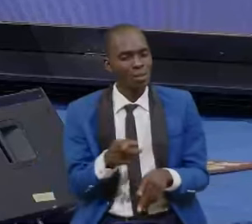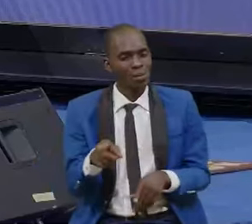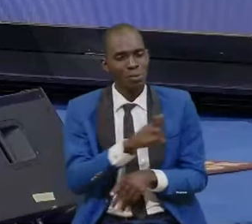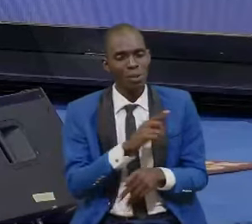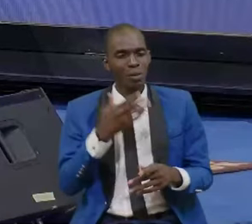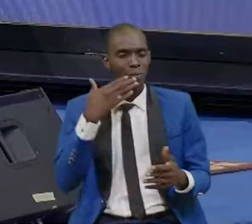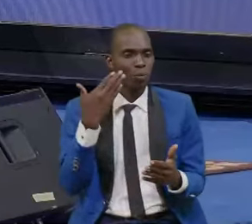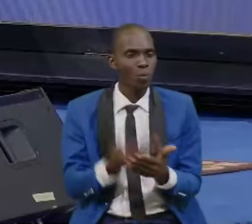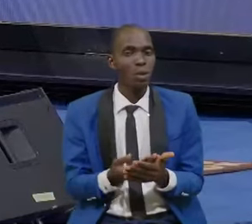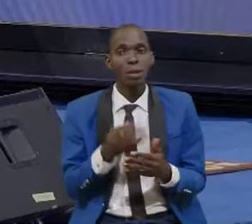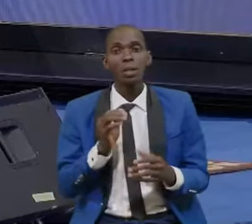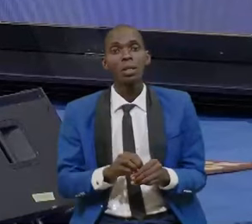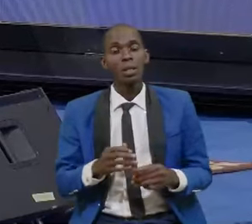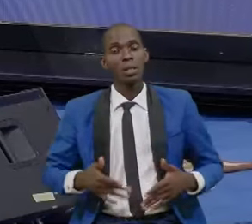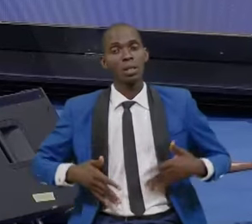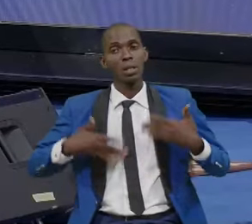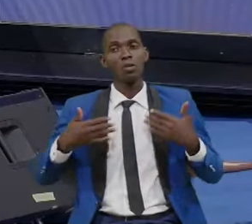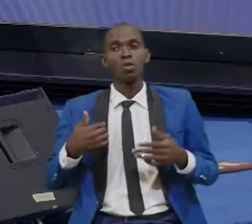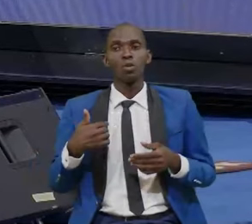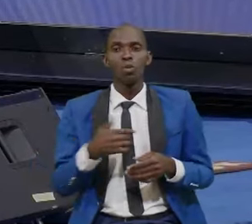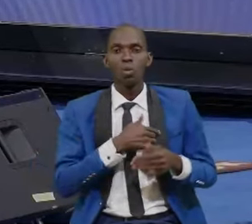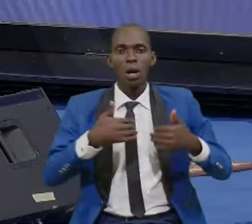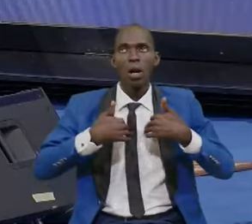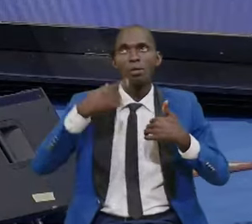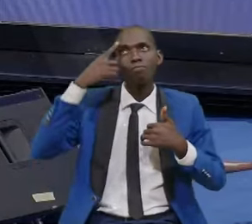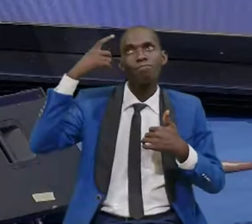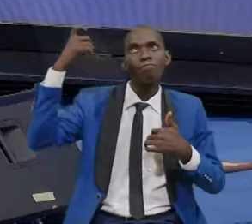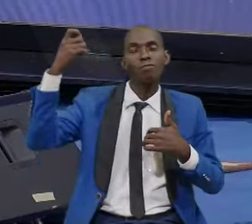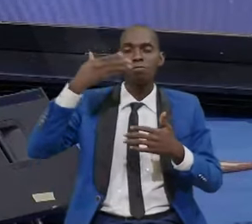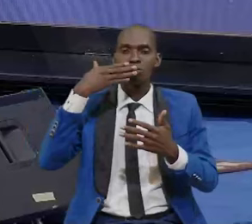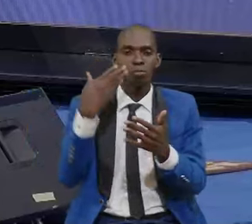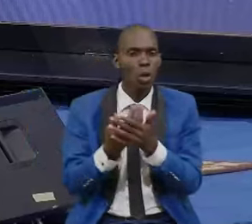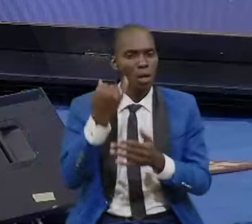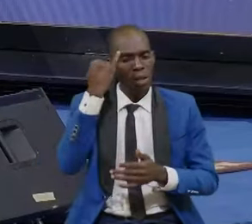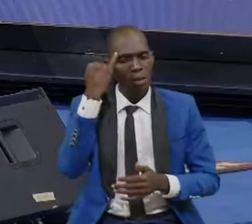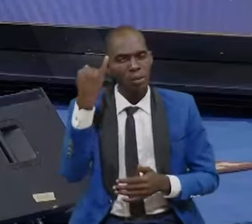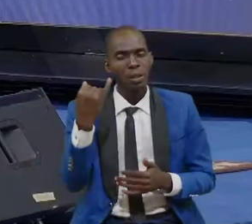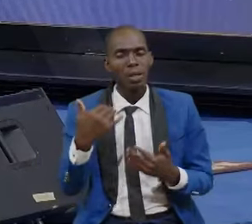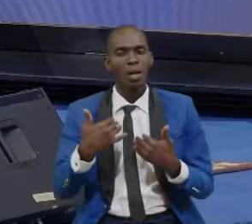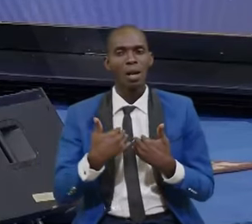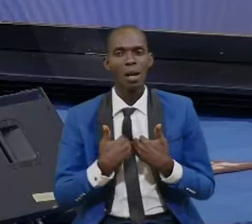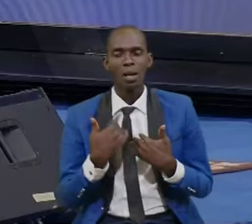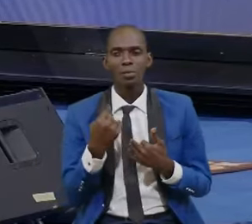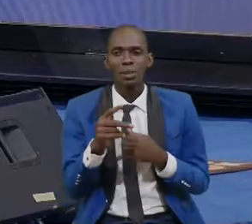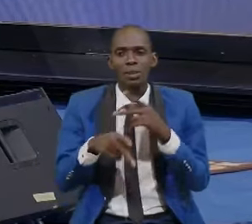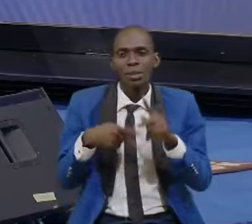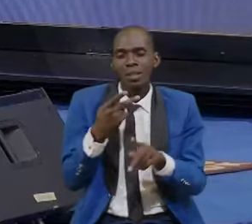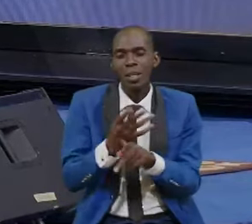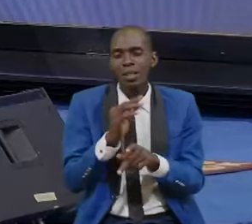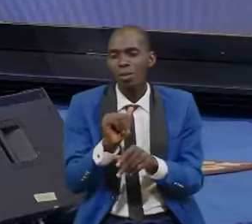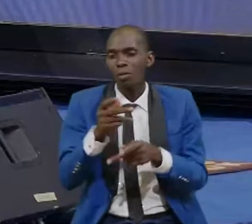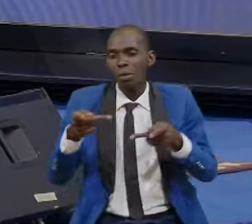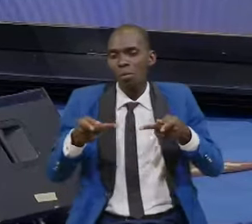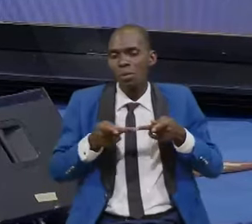Dans la vie, nous avons des rêves, nous avons des intentions, nous avons là où nous voulons